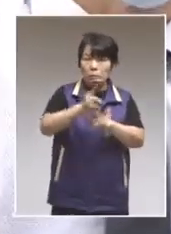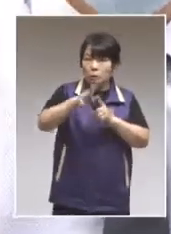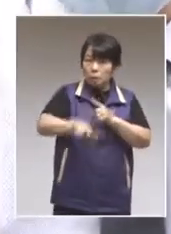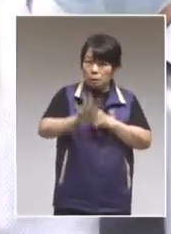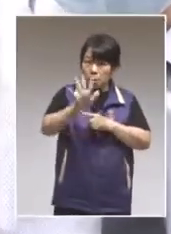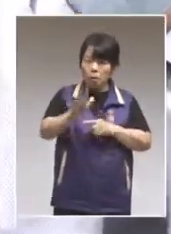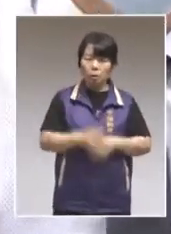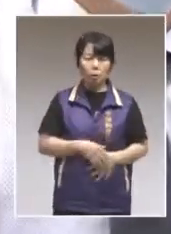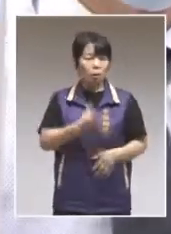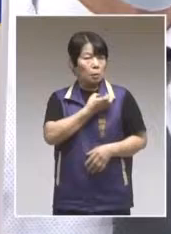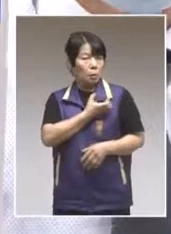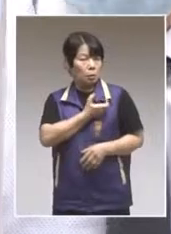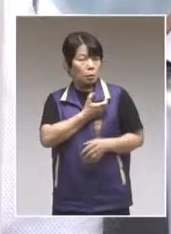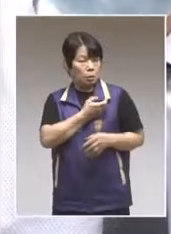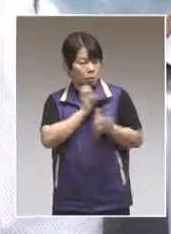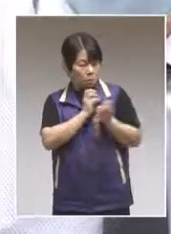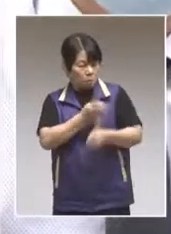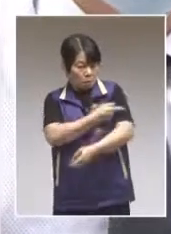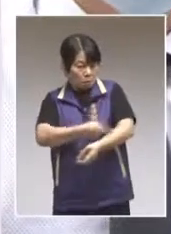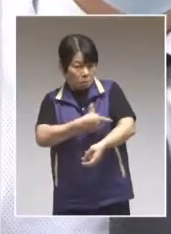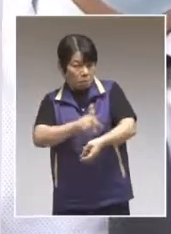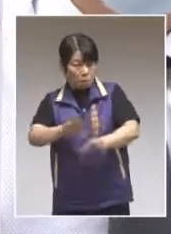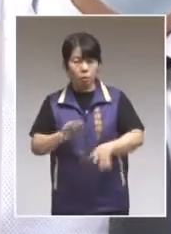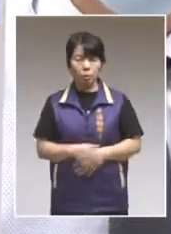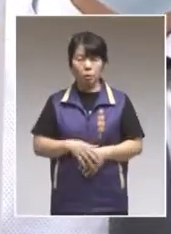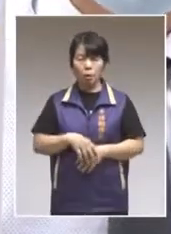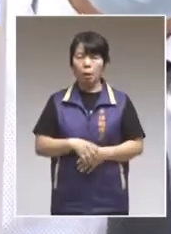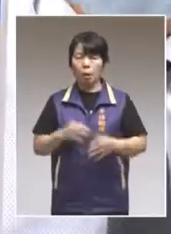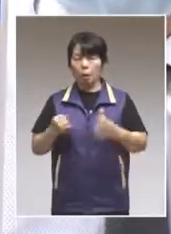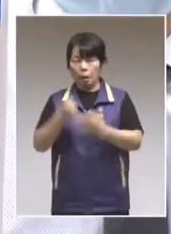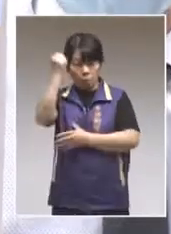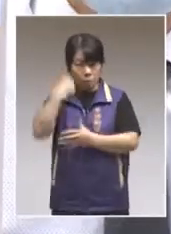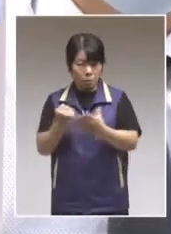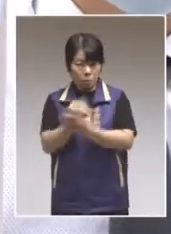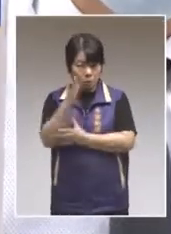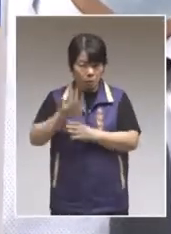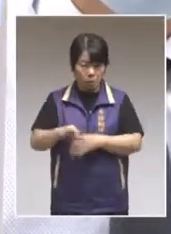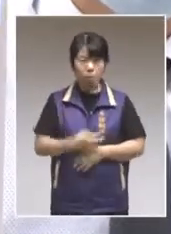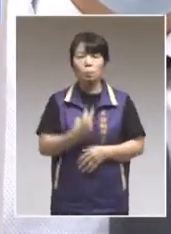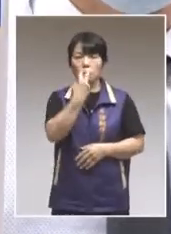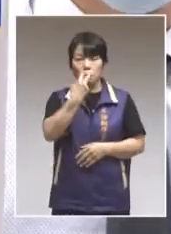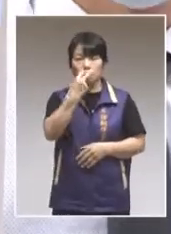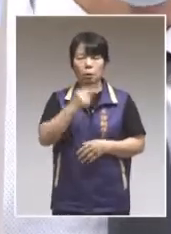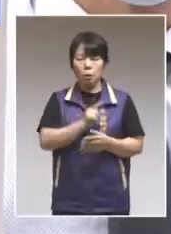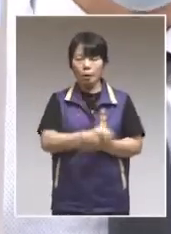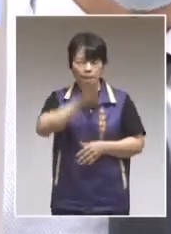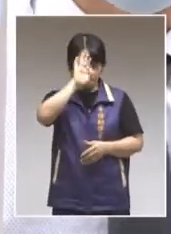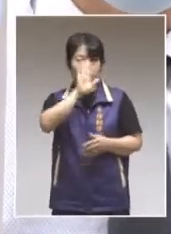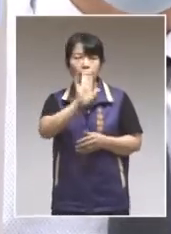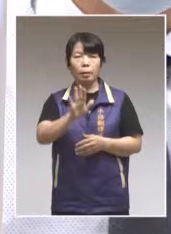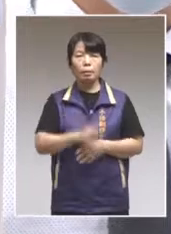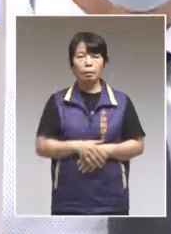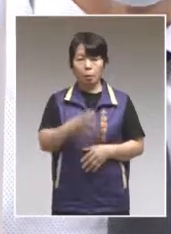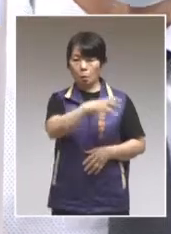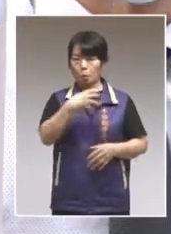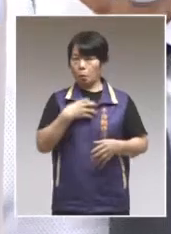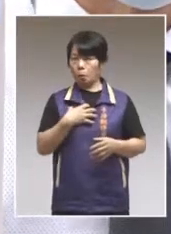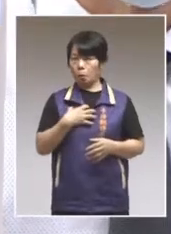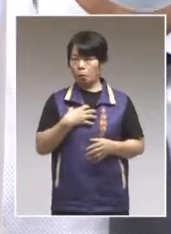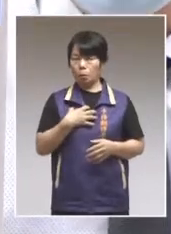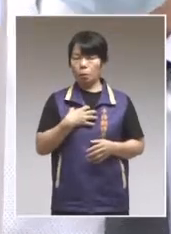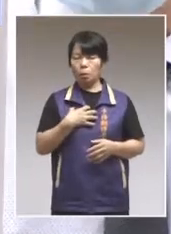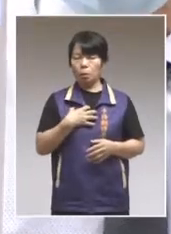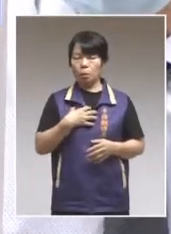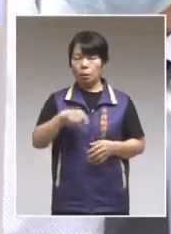些心血管疾病，他是早产儿或者是他的呼吸道有异常，那他的风险比就是会比一般人的族群来得